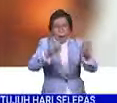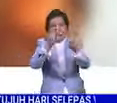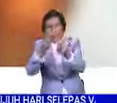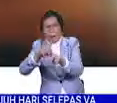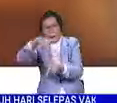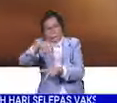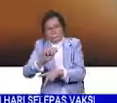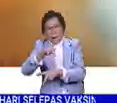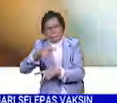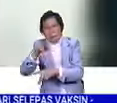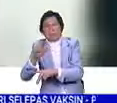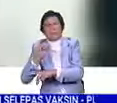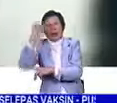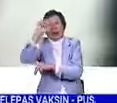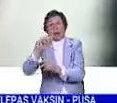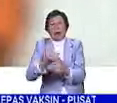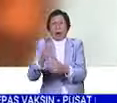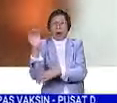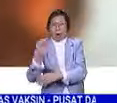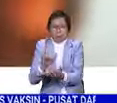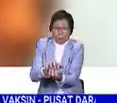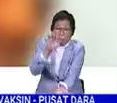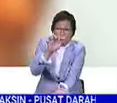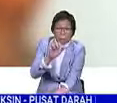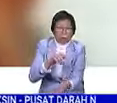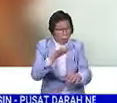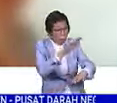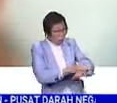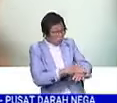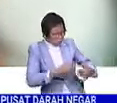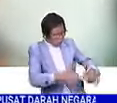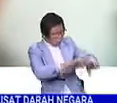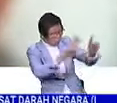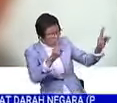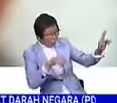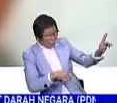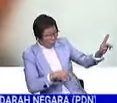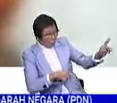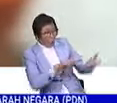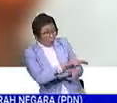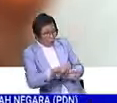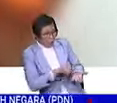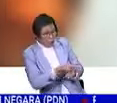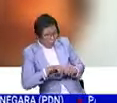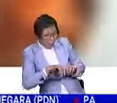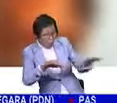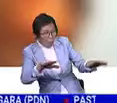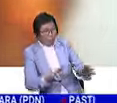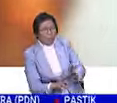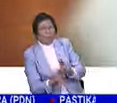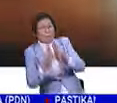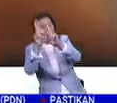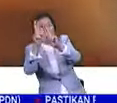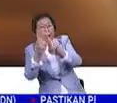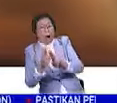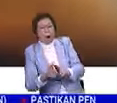di Papar, Sabah selepas seekor buaya dilihat berada di atas jalan raya. Menerusi video viral dimuat naik